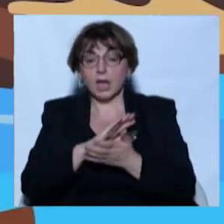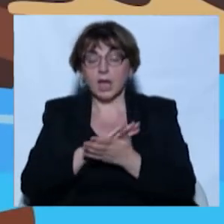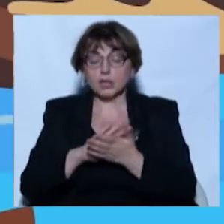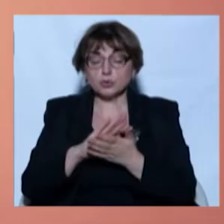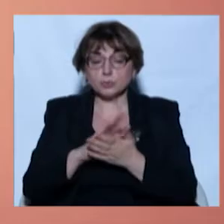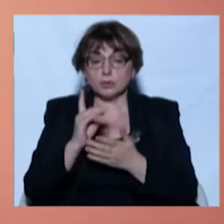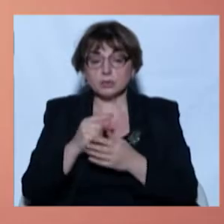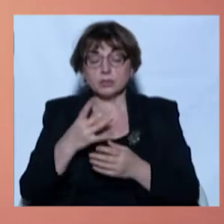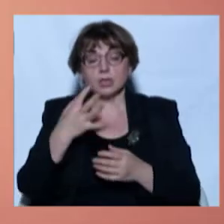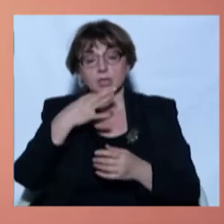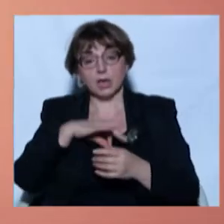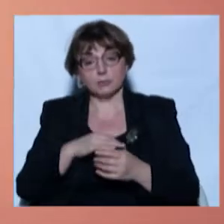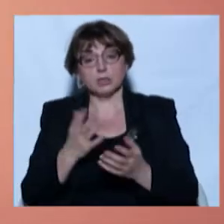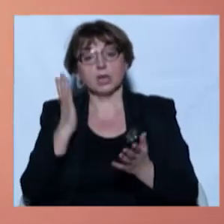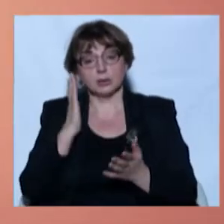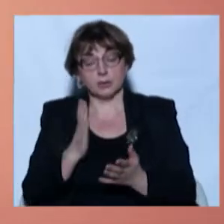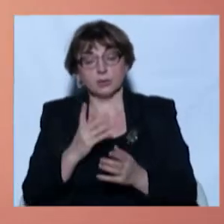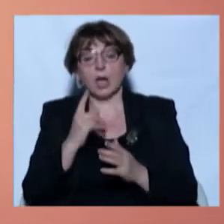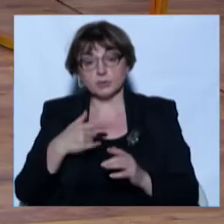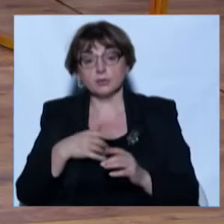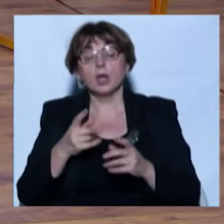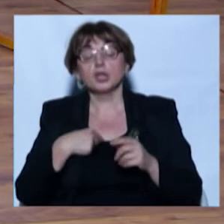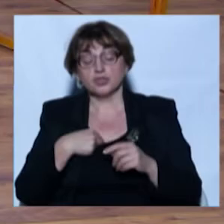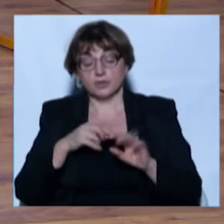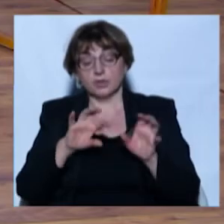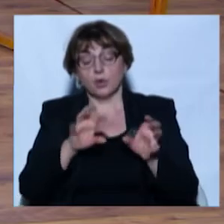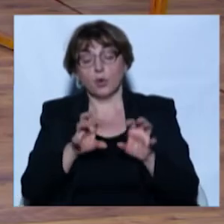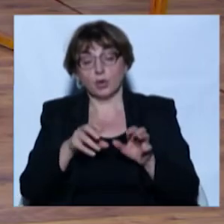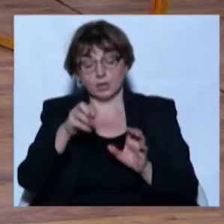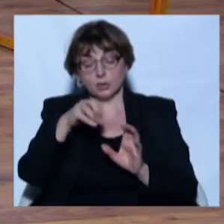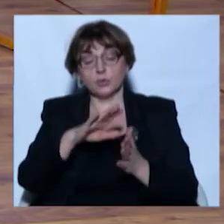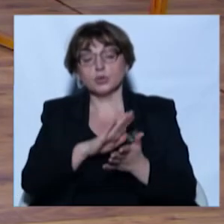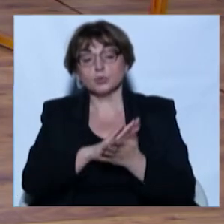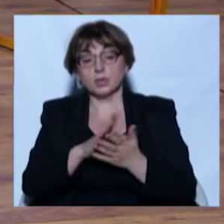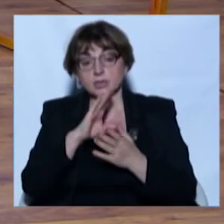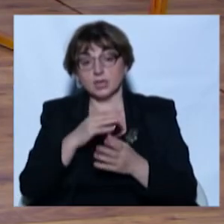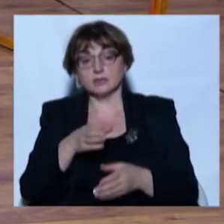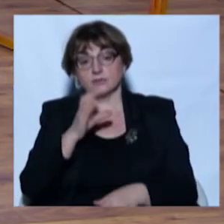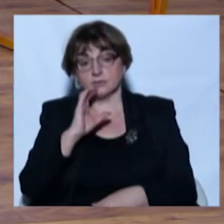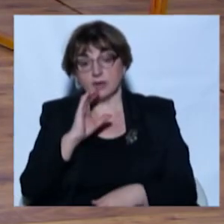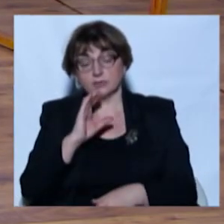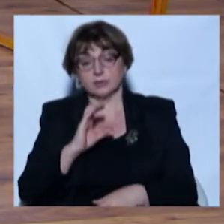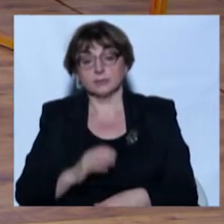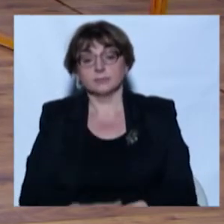აქციონ ვარგისიანად. ამის შემდეგ კი ჩვენ ონკანიდან ვსვავთ სუფთა წყალს.